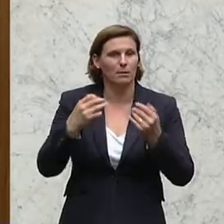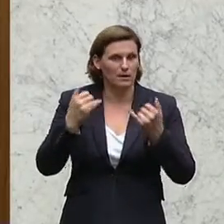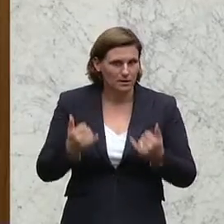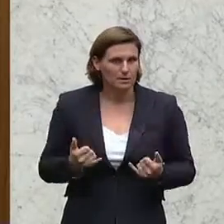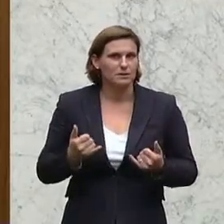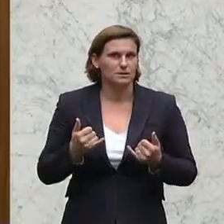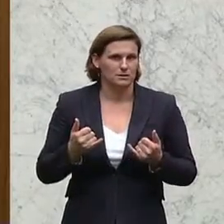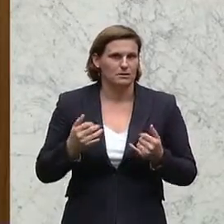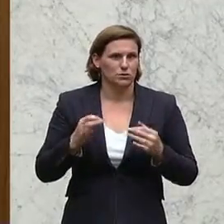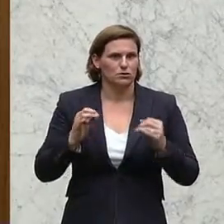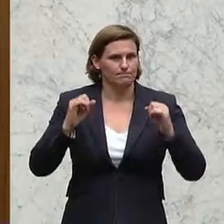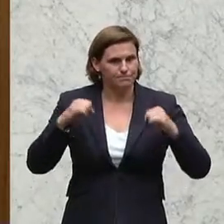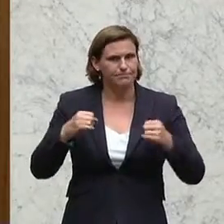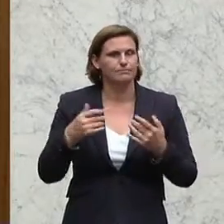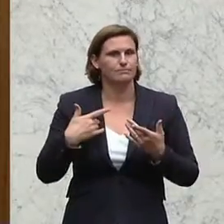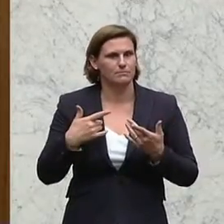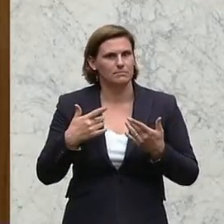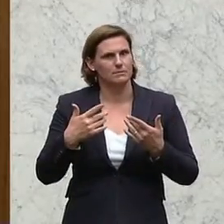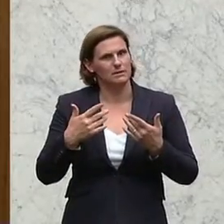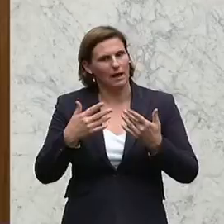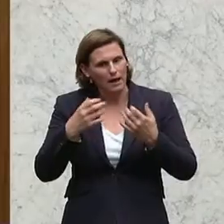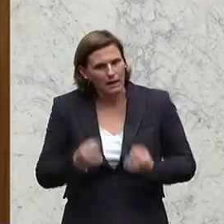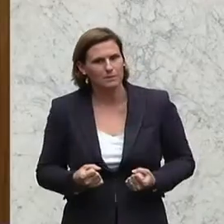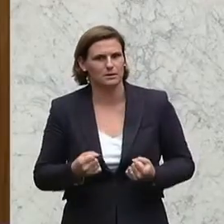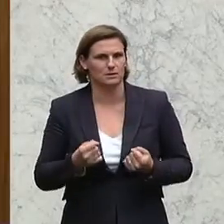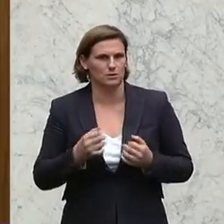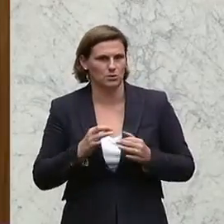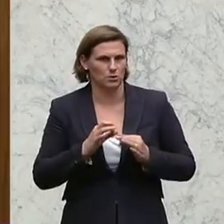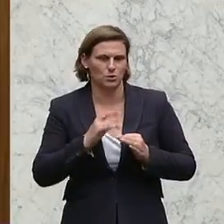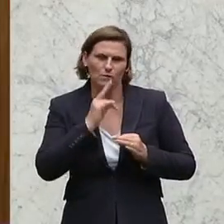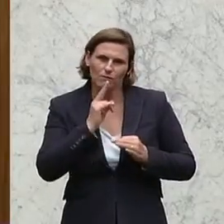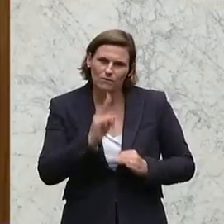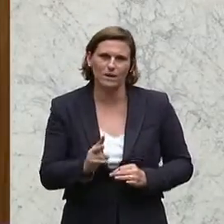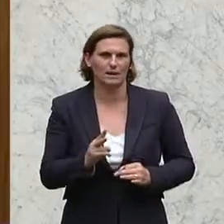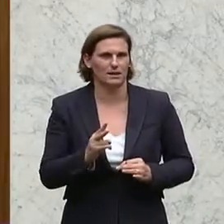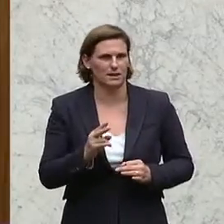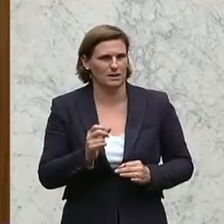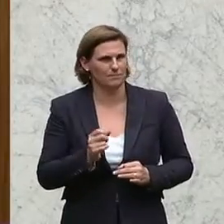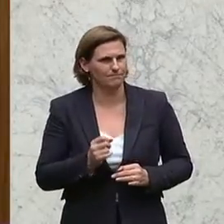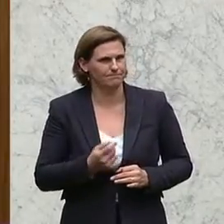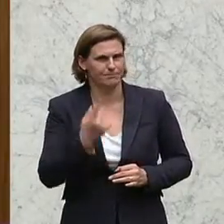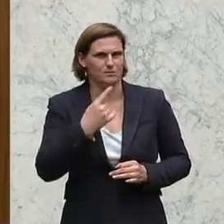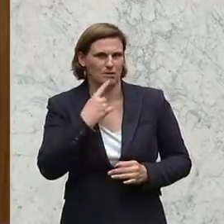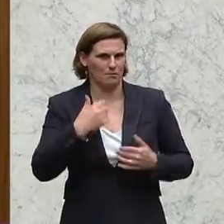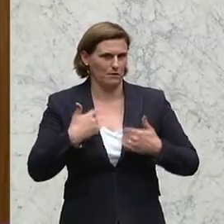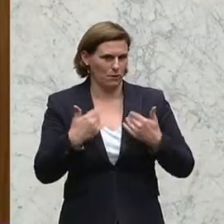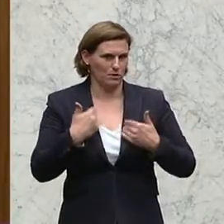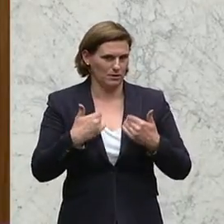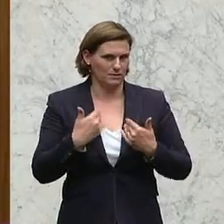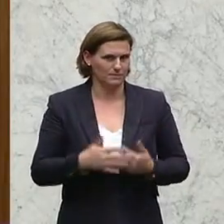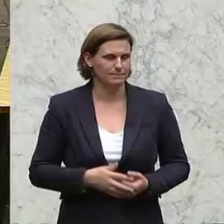letztendlich, glaube ich, sind wir auf einem sehr guten Endergebnis gelandet. Und das ist wirklich ausgesprochen erfreulich.